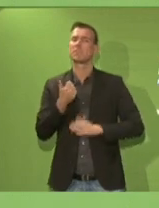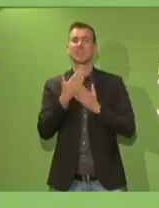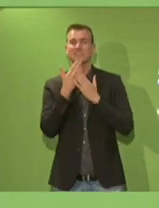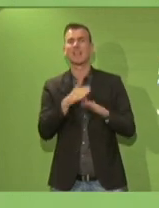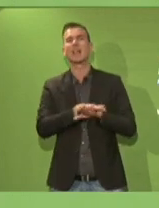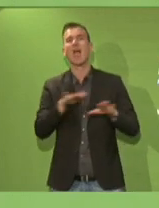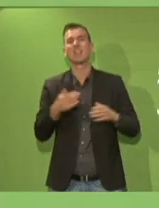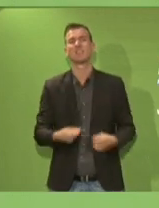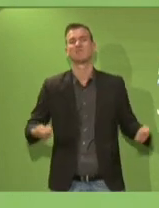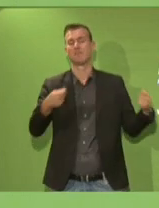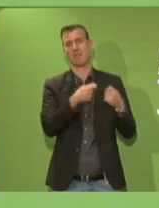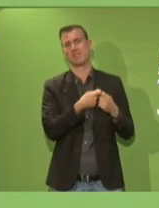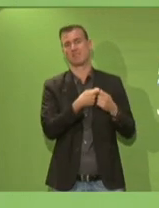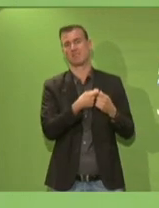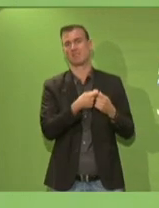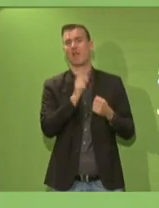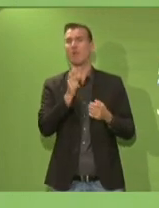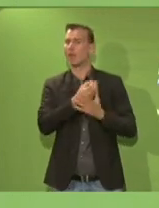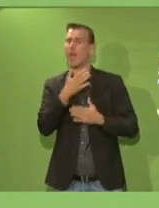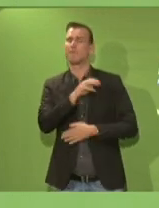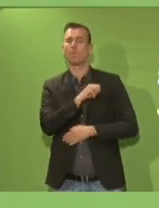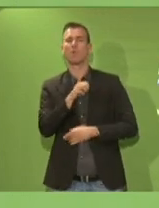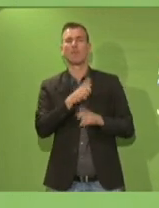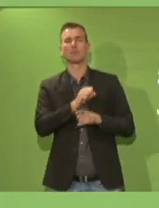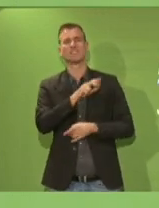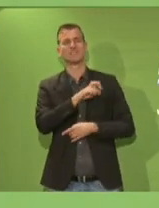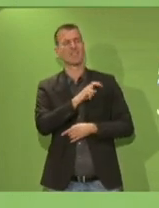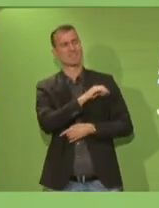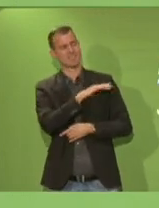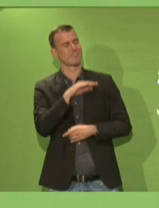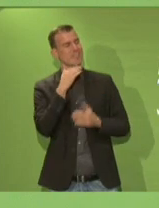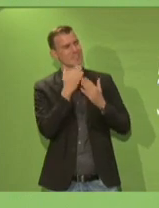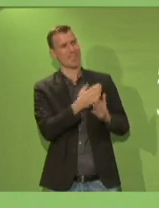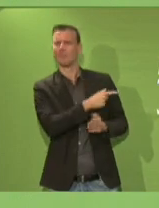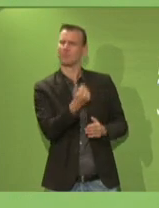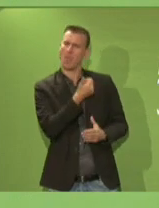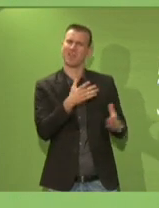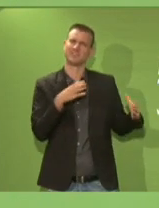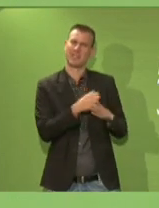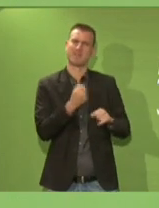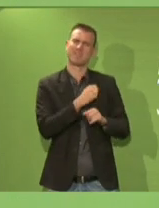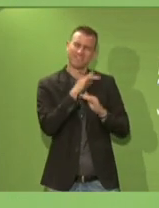den Landesverband und in erster Linie an Monika und Sven. Es war eine tolle Zusammenarbeit mit euch. Vielen Dank.